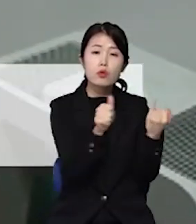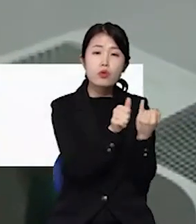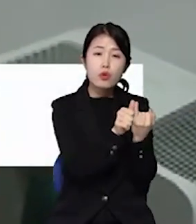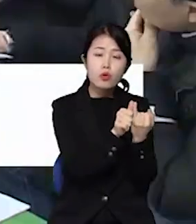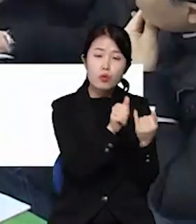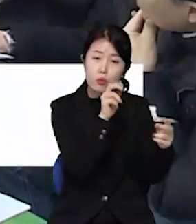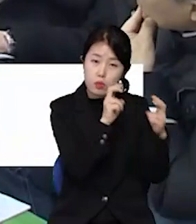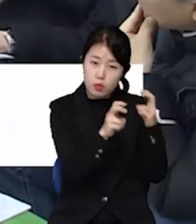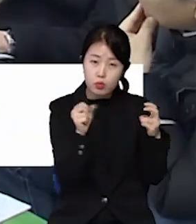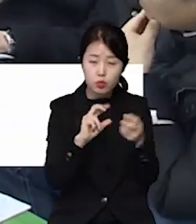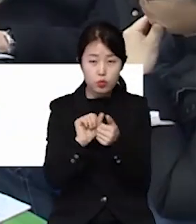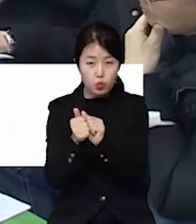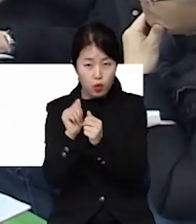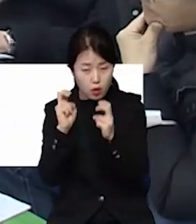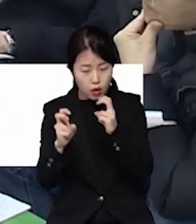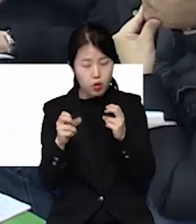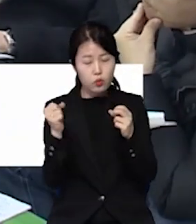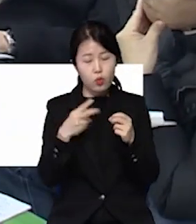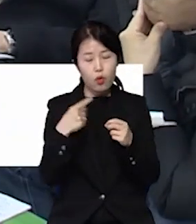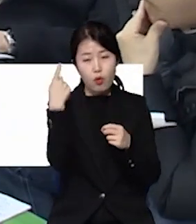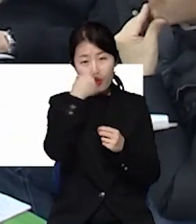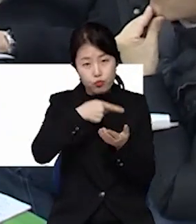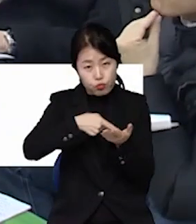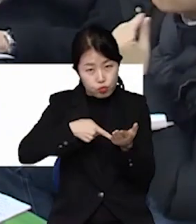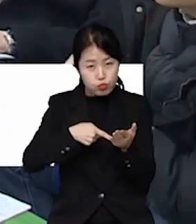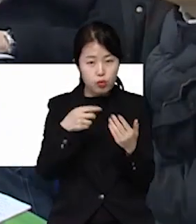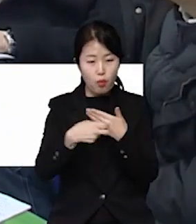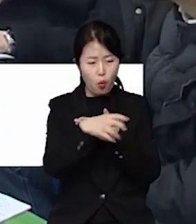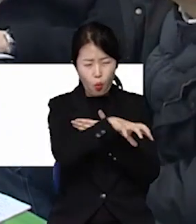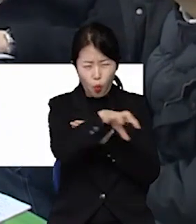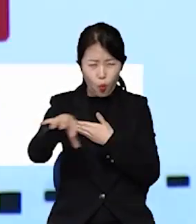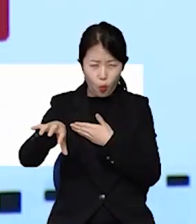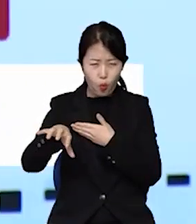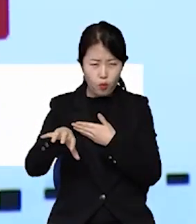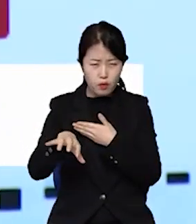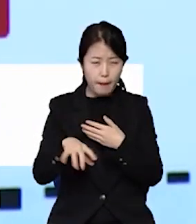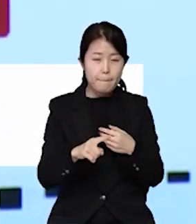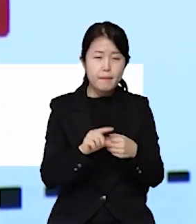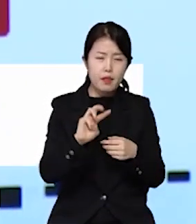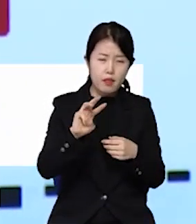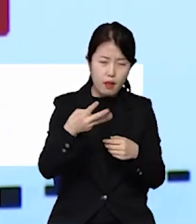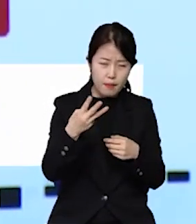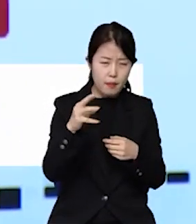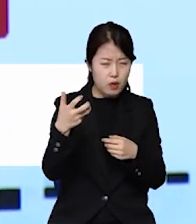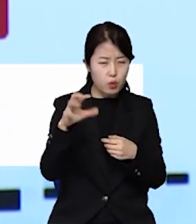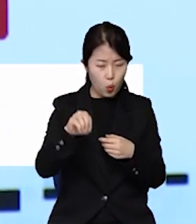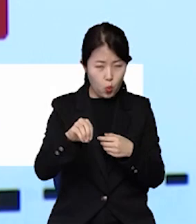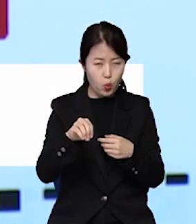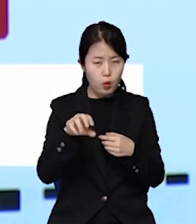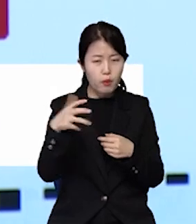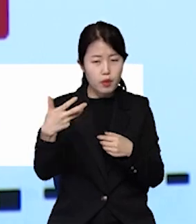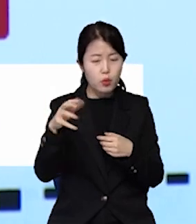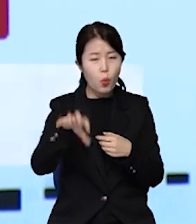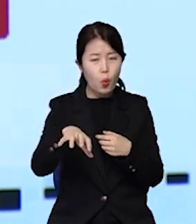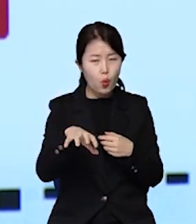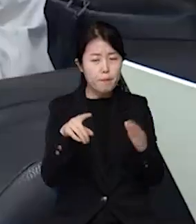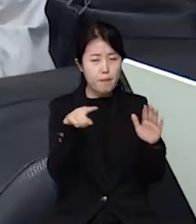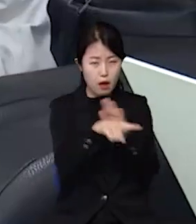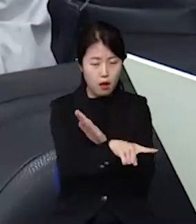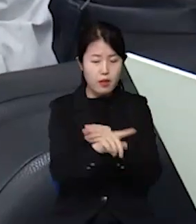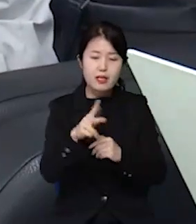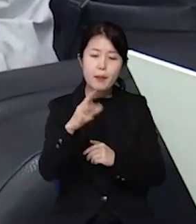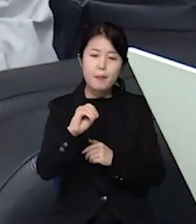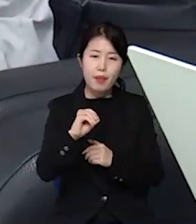주식투자 상담업체, 성형외과 등 380여 곳을 해킹해 개인정보만 700만 건을 팔아넘겼습니다. 특히